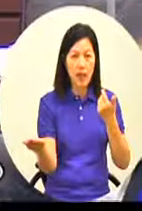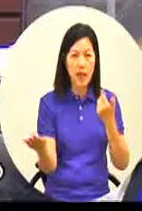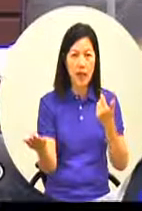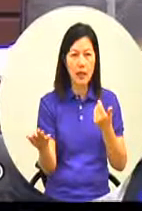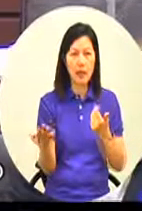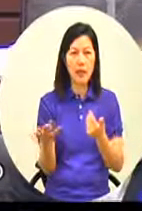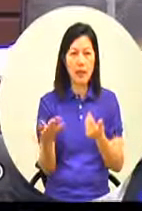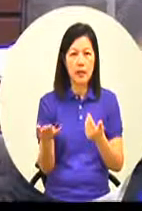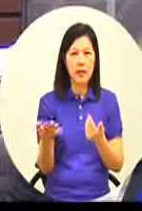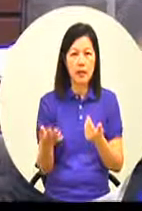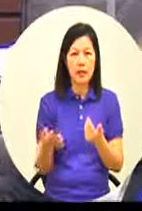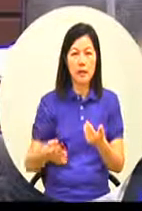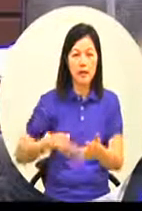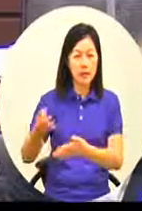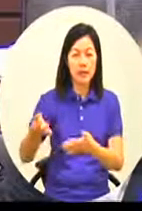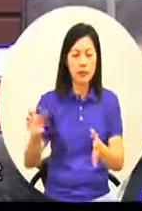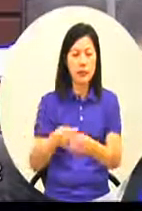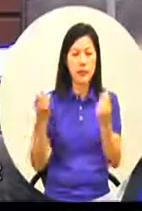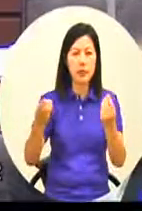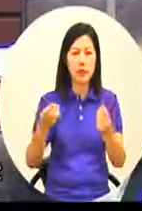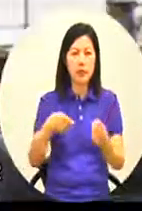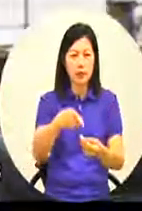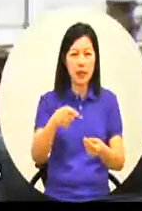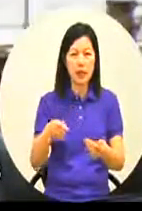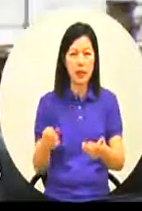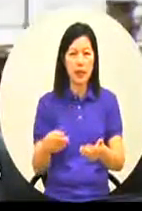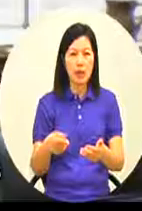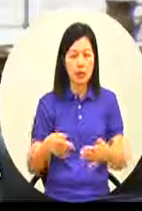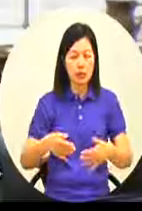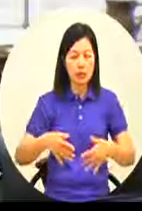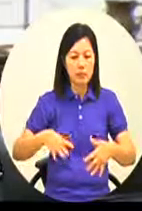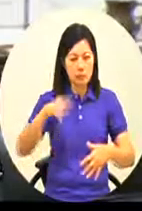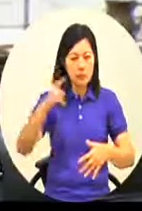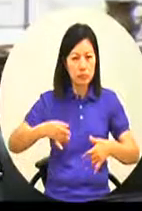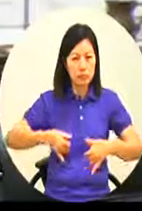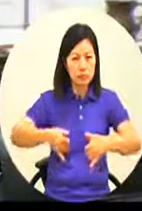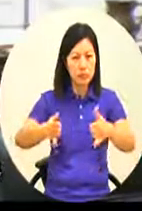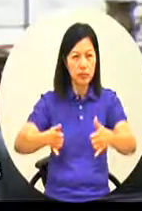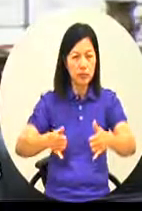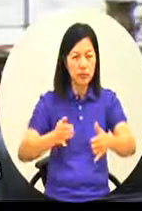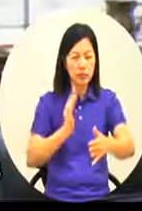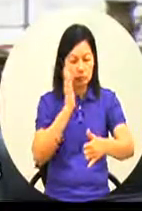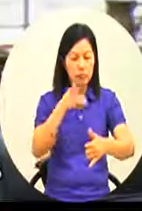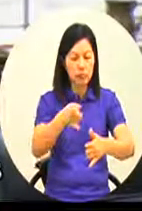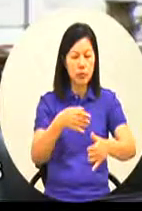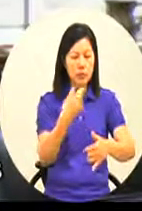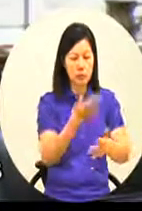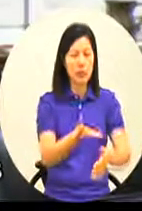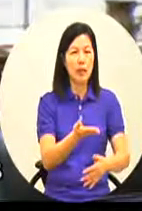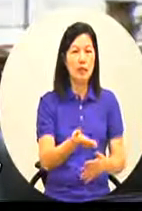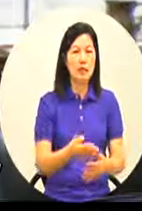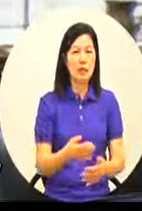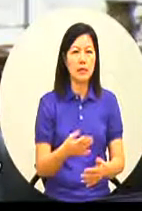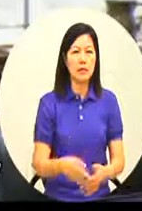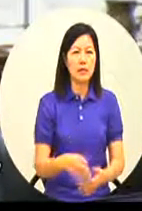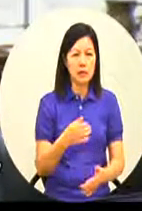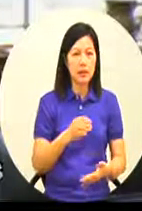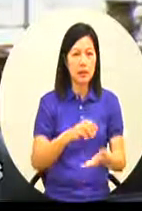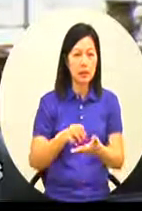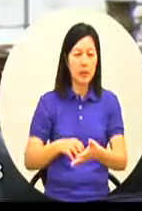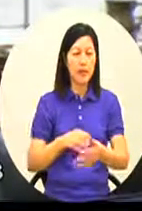那当然会优先来办理。 好，那我想这部分可能再请局长这边多费点心了。我们这边一起来做，我们来局长